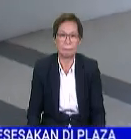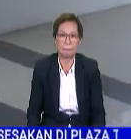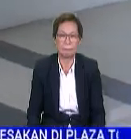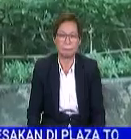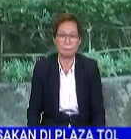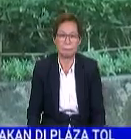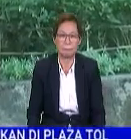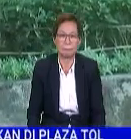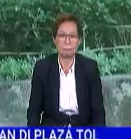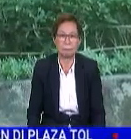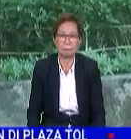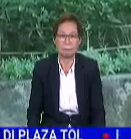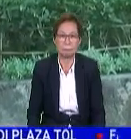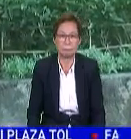hai hai hai hai